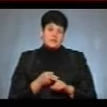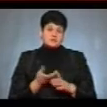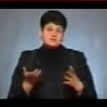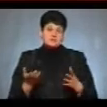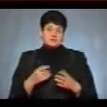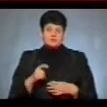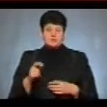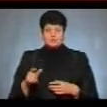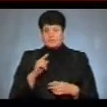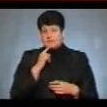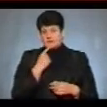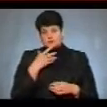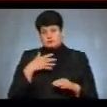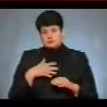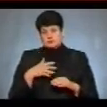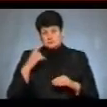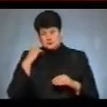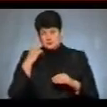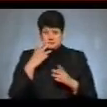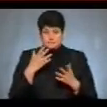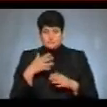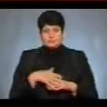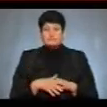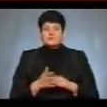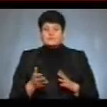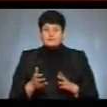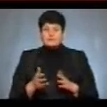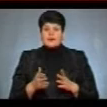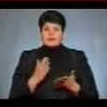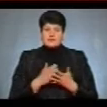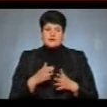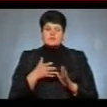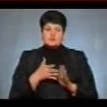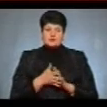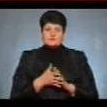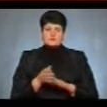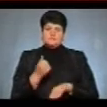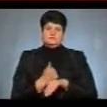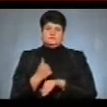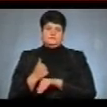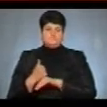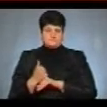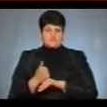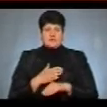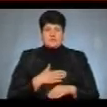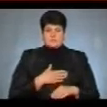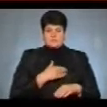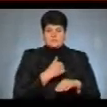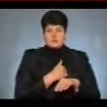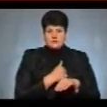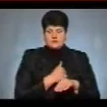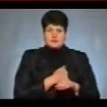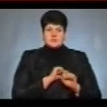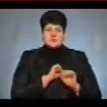все-таки людям важко зосередитися. Ну, але, ви знаєте, є розуміння пріоритетів. І, як на мене, пріоритети